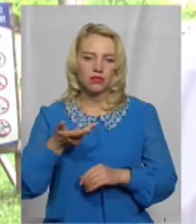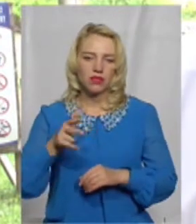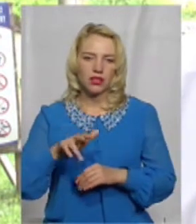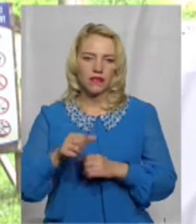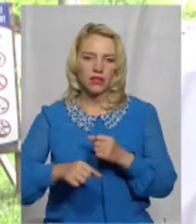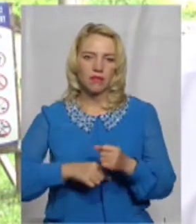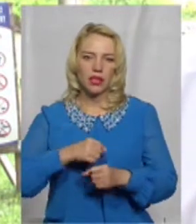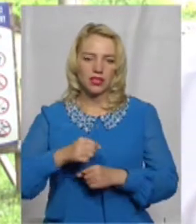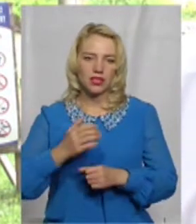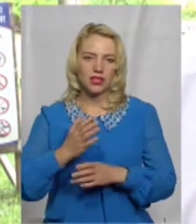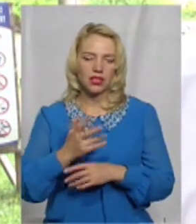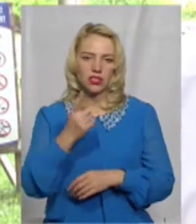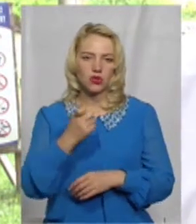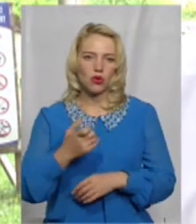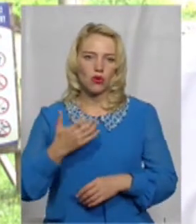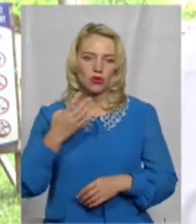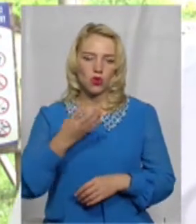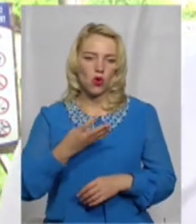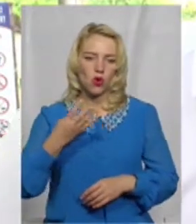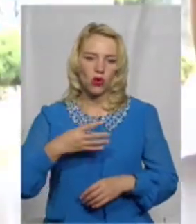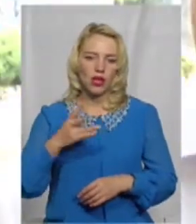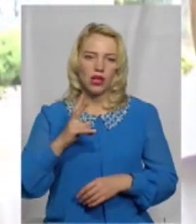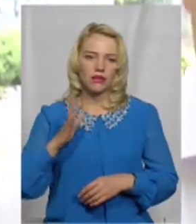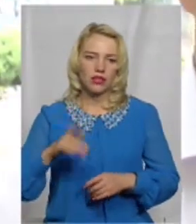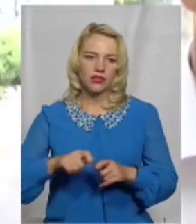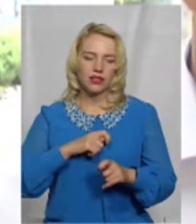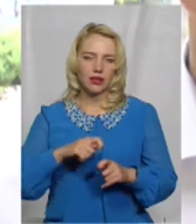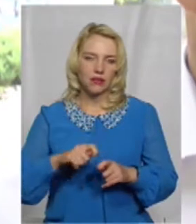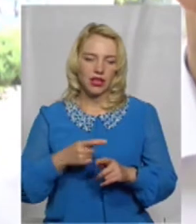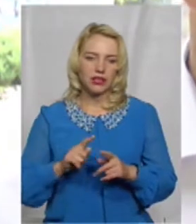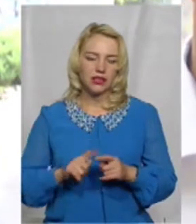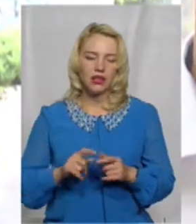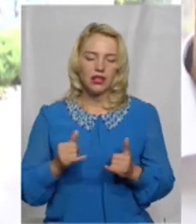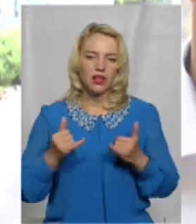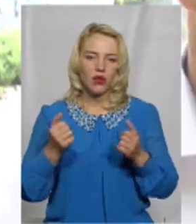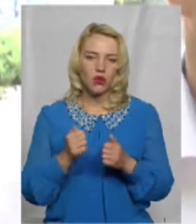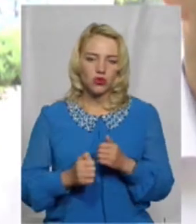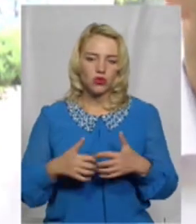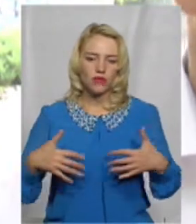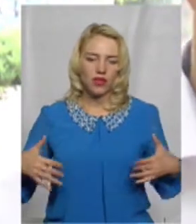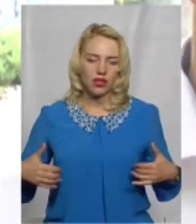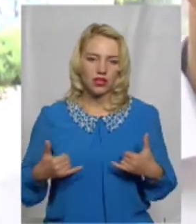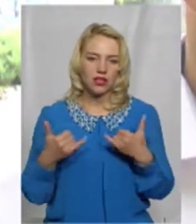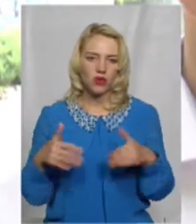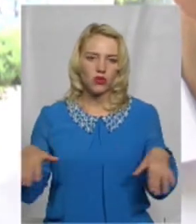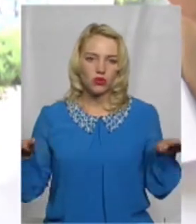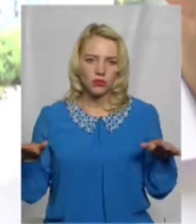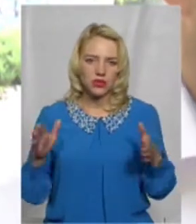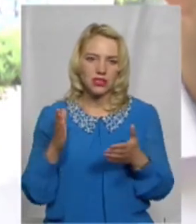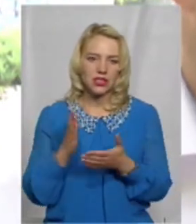є 140 квадратних метрів. Для кожної тварини, для кожної птиці є норми, які